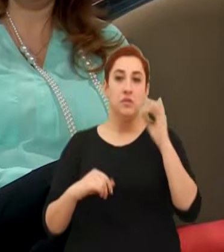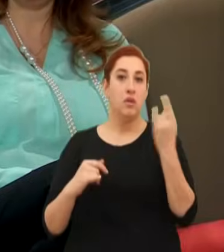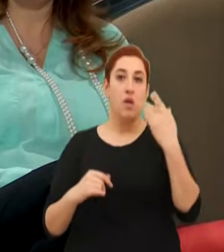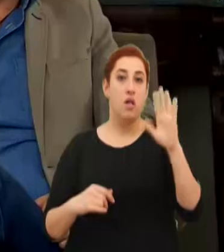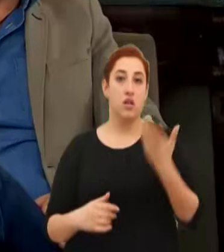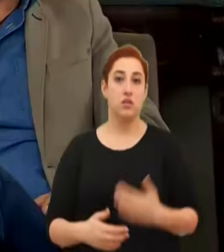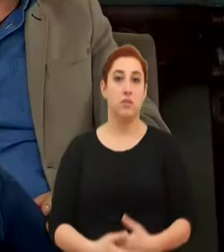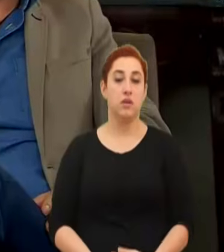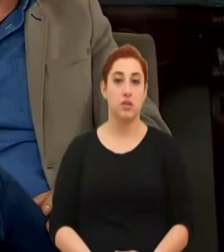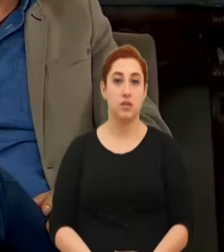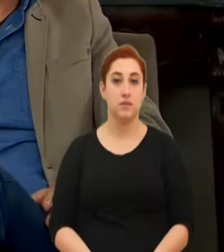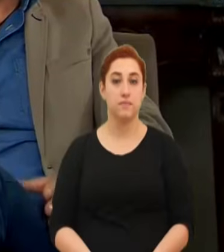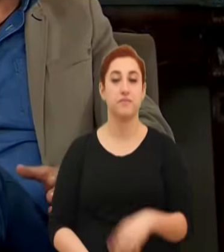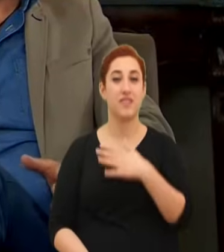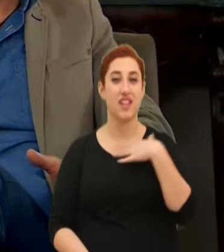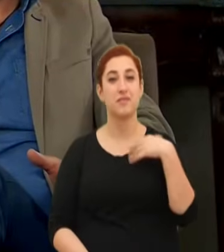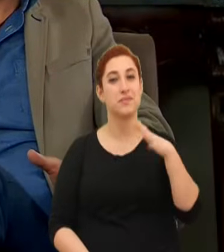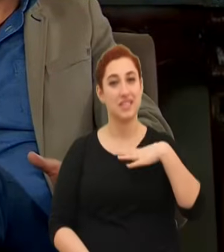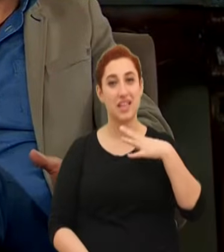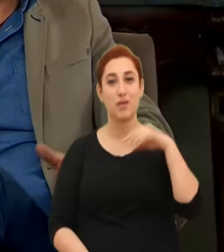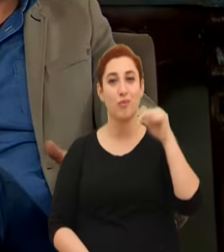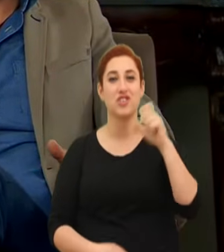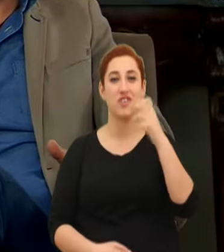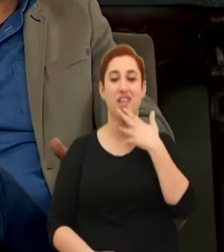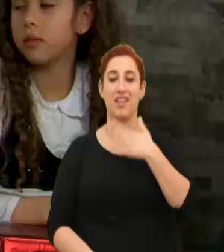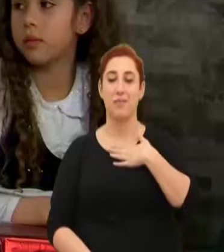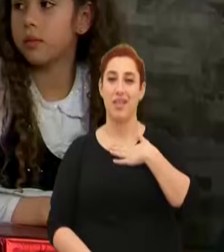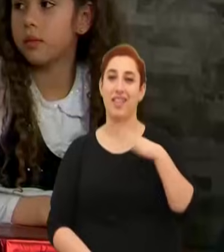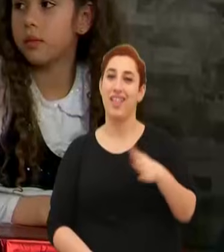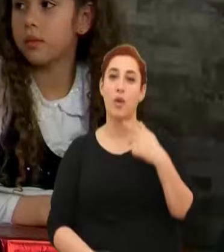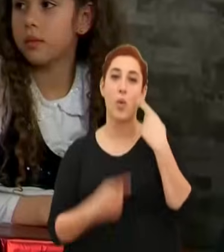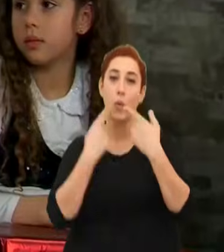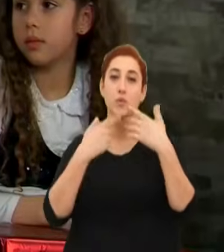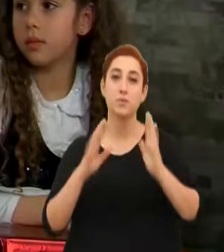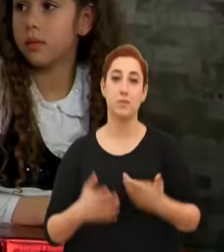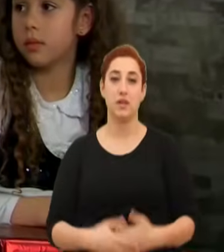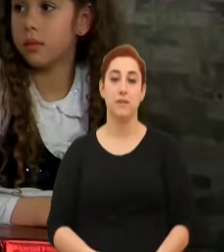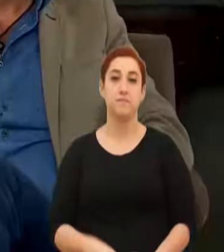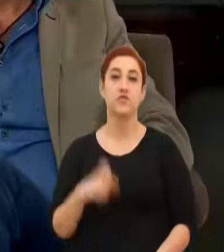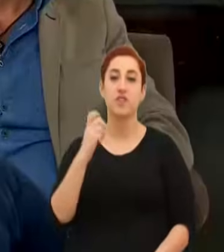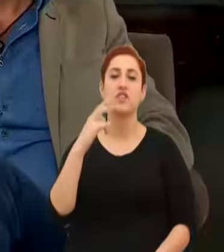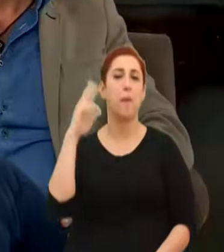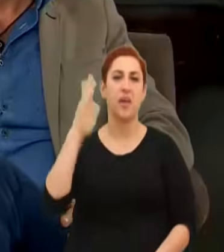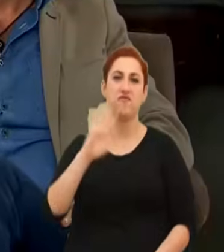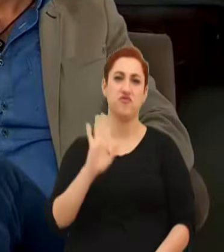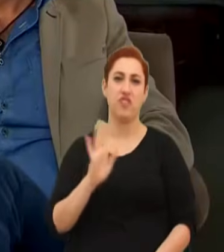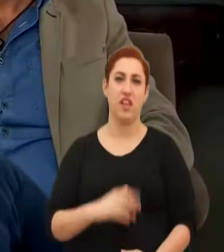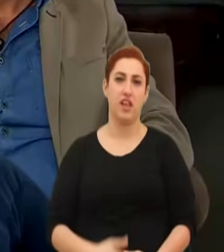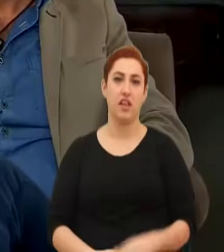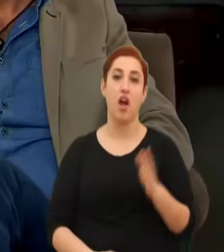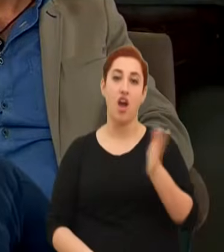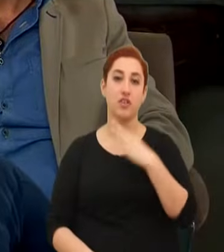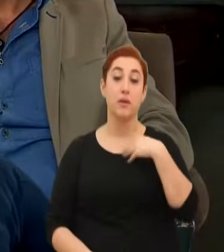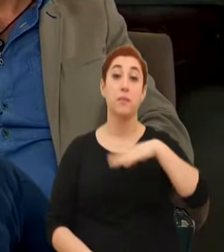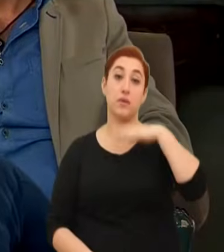gezmedi Sarpçığım. Anneciğim isterseniz bunu Caviden Hanım'ın yanında konuşmasak. Caviş yabancı sayılmaz.